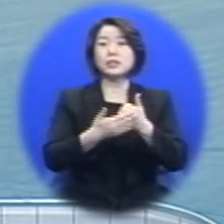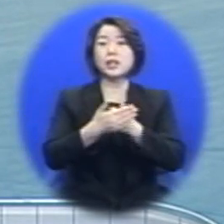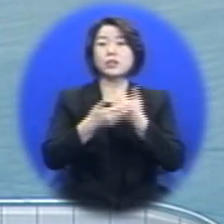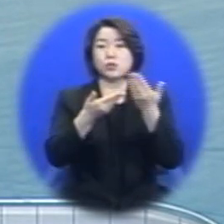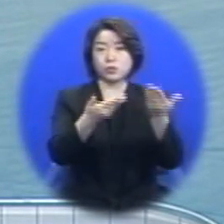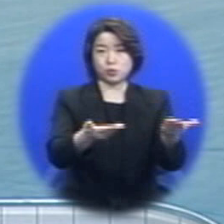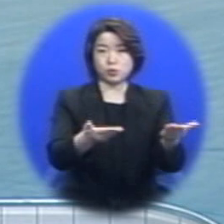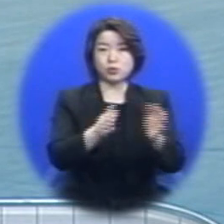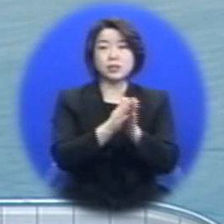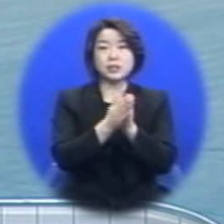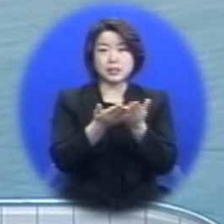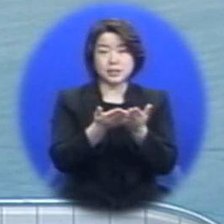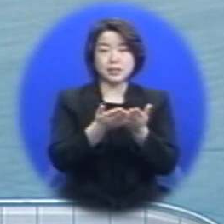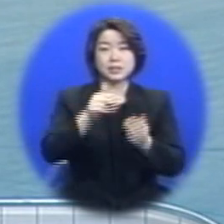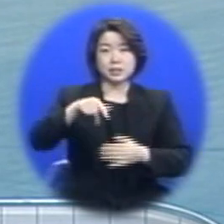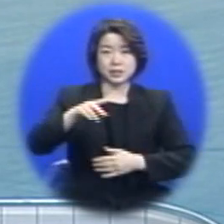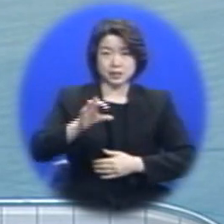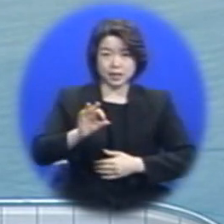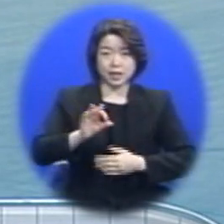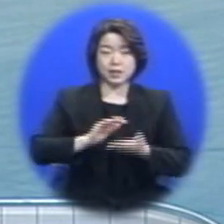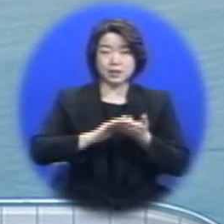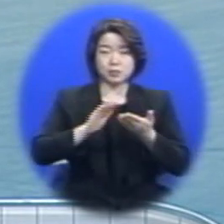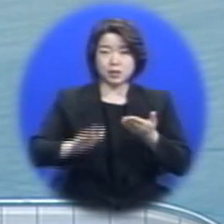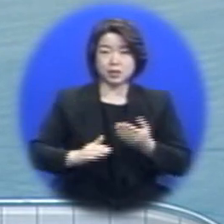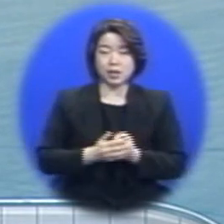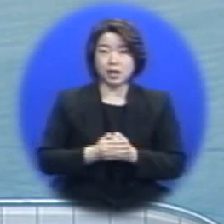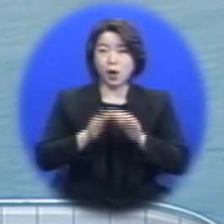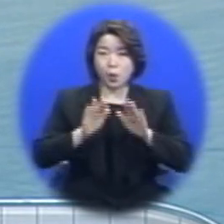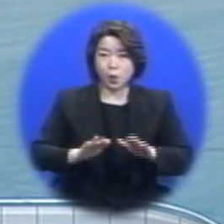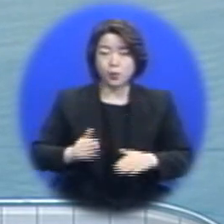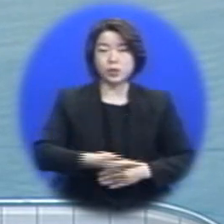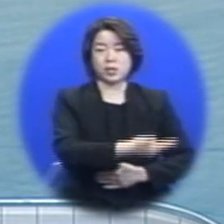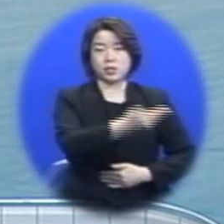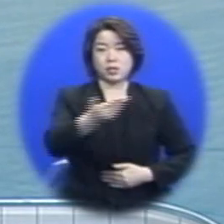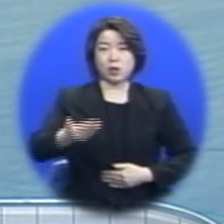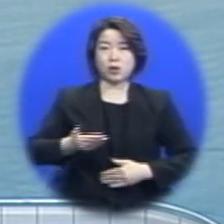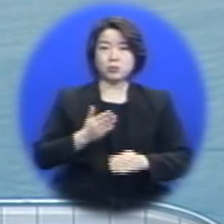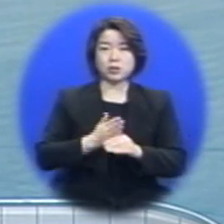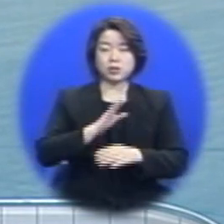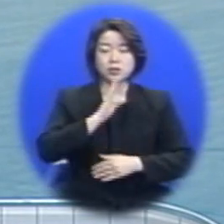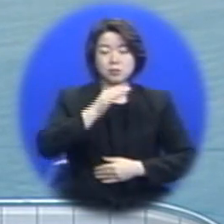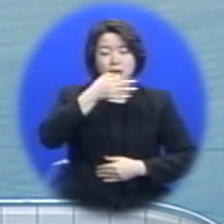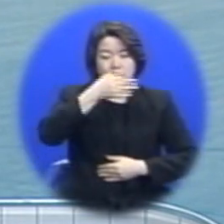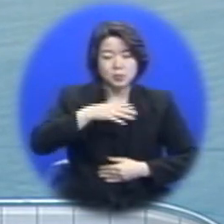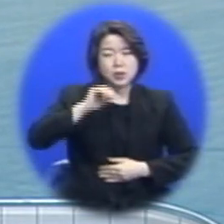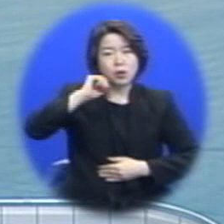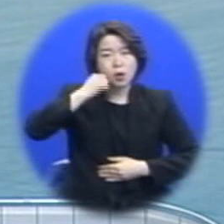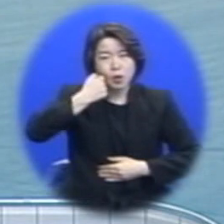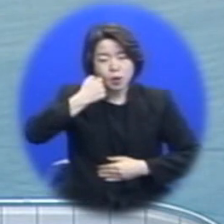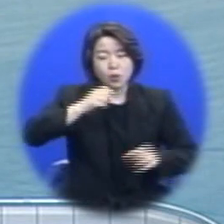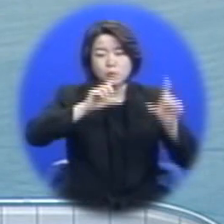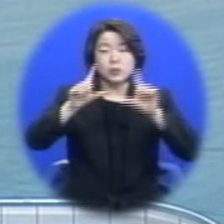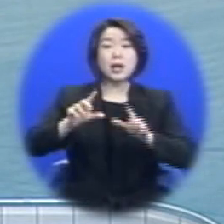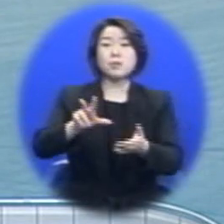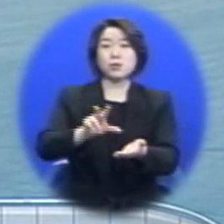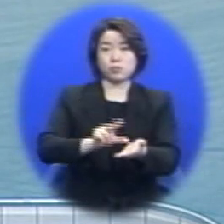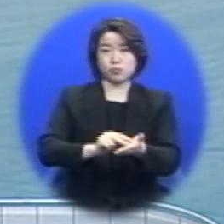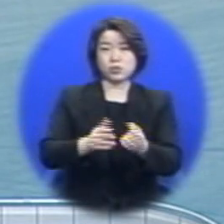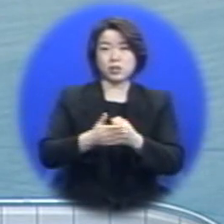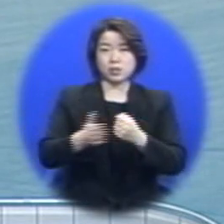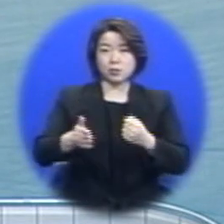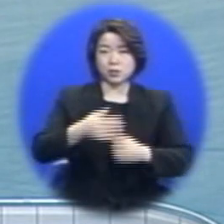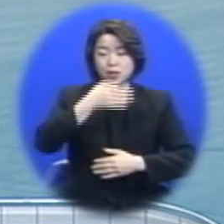장입니다. 오늘 여러분들 중에 정말 힘들고 어려운 삶의 문제 때문에 힘들어